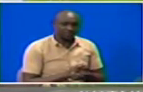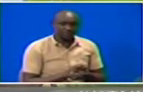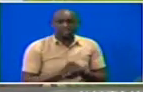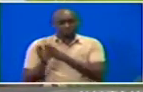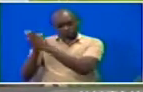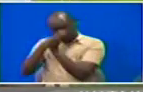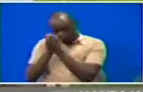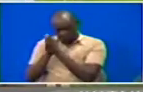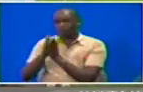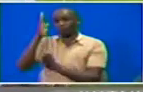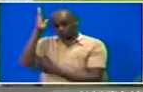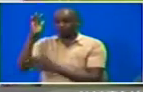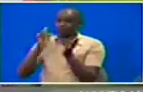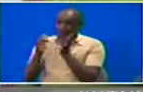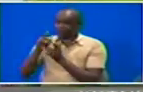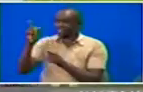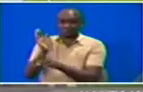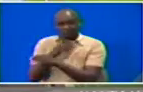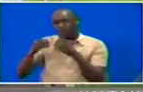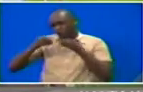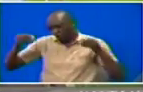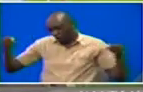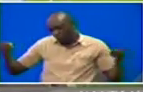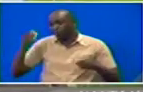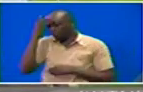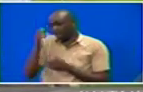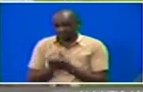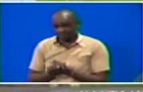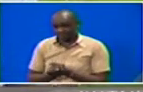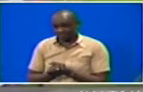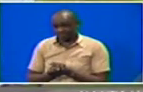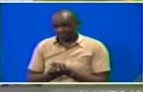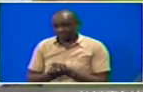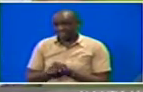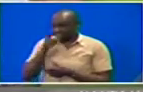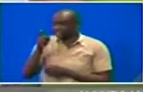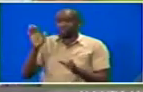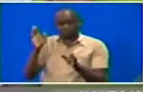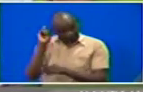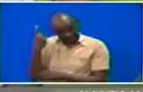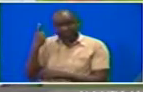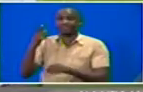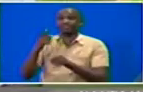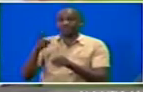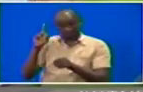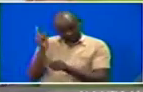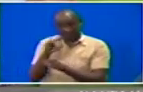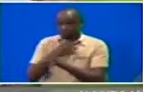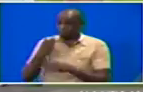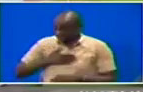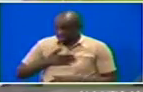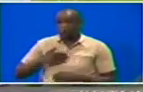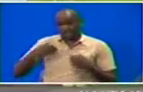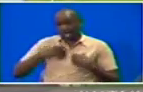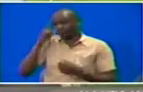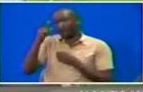Story ya Mungu wa Biblia, wimbo wenyewe ni mrefu kidogo, kwa sababu sio albamu yangu ya kwanza. Albamu yangu ya kwanza inaitwa